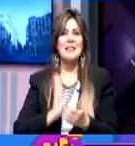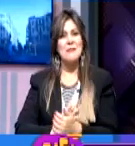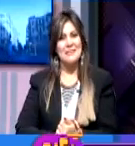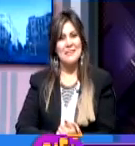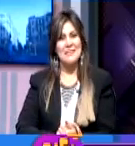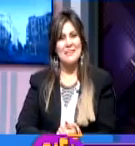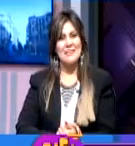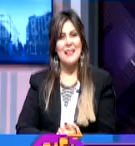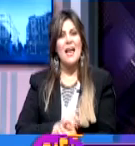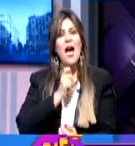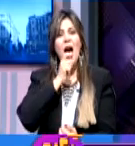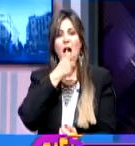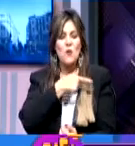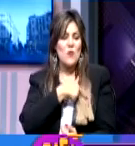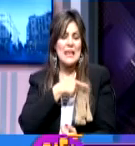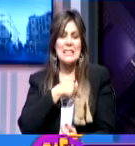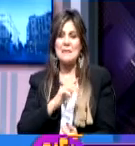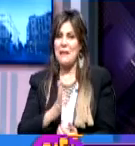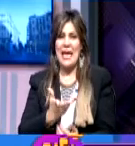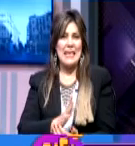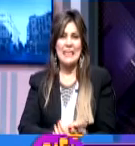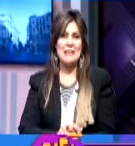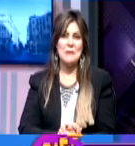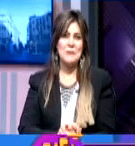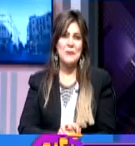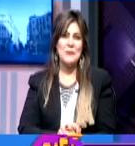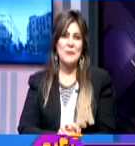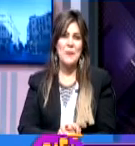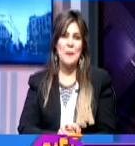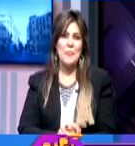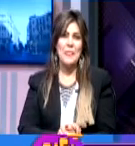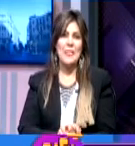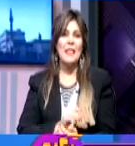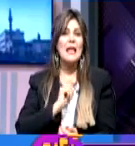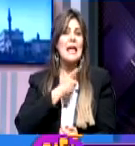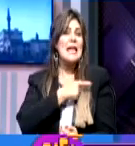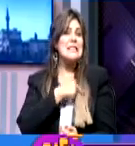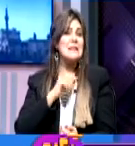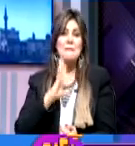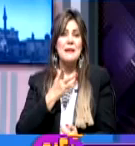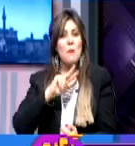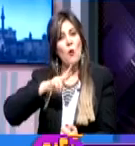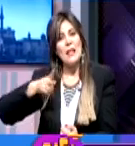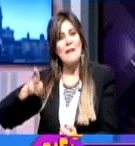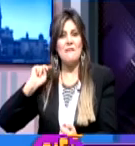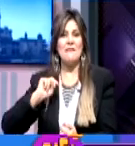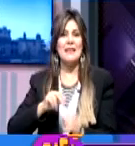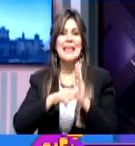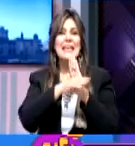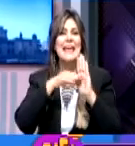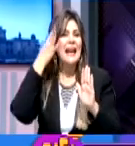بعض المسميات التي تطلق عليها من خلال المواطنين او المشاهدين. بتطلق عليها احيانا كارت